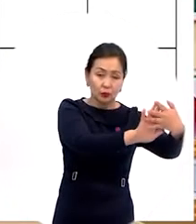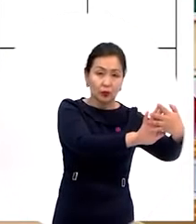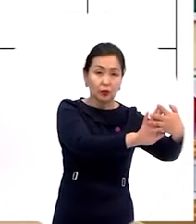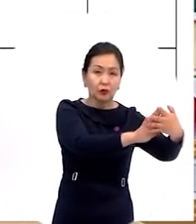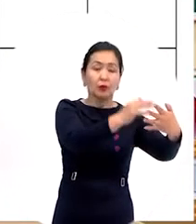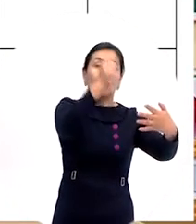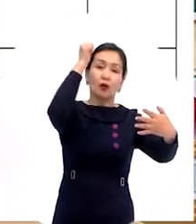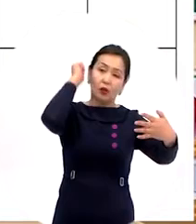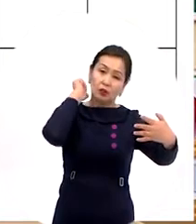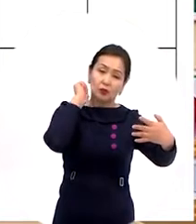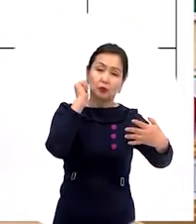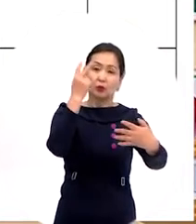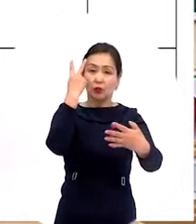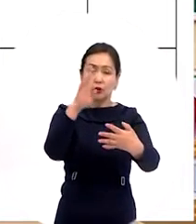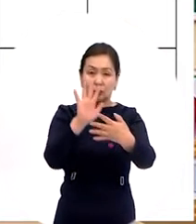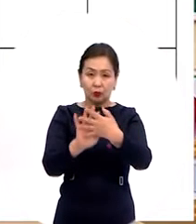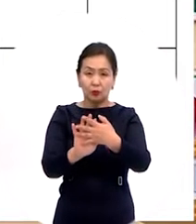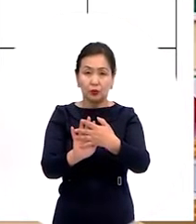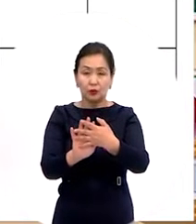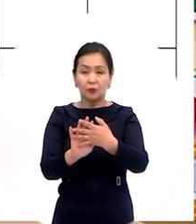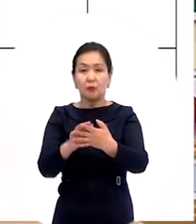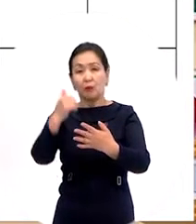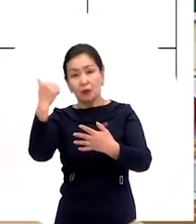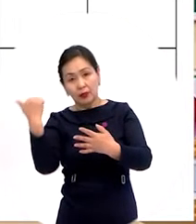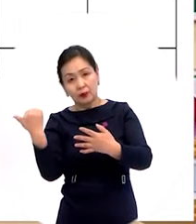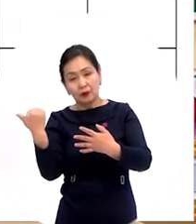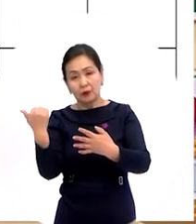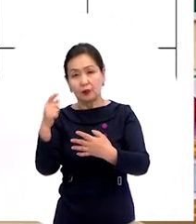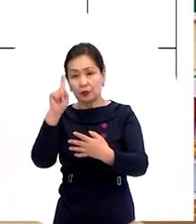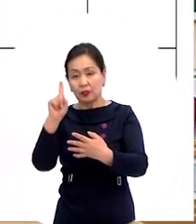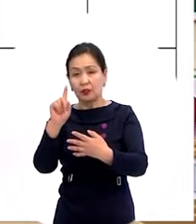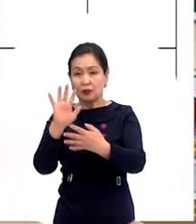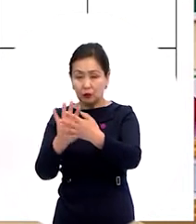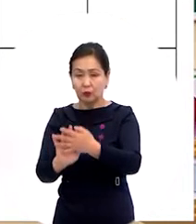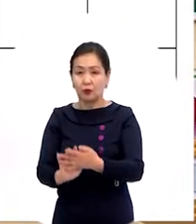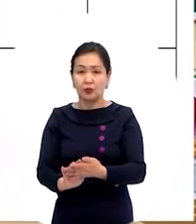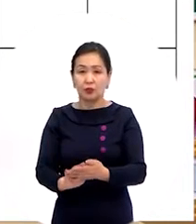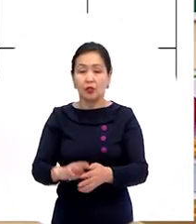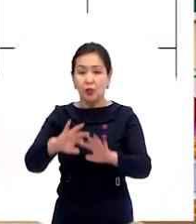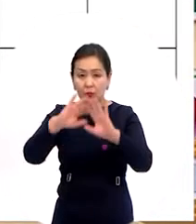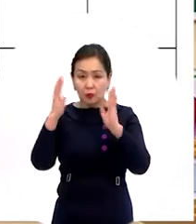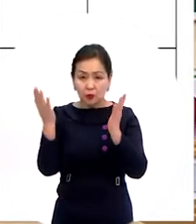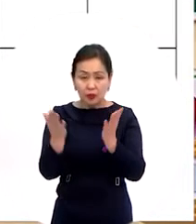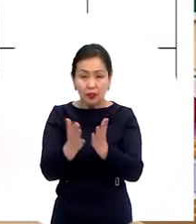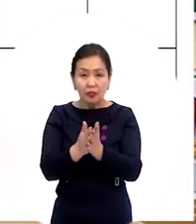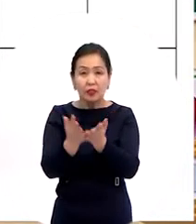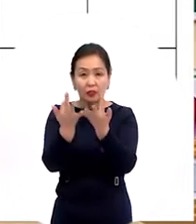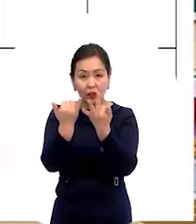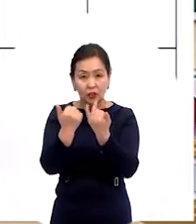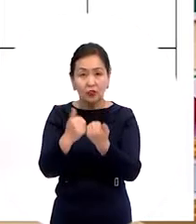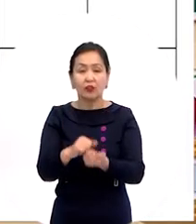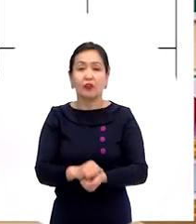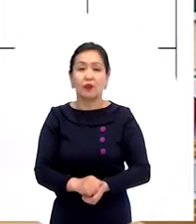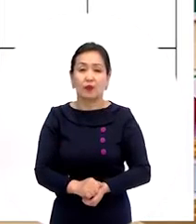нүд, хойд зүгт 2 нүд, баруун зүгт 1 нүд. За бүгдээрээ